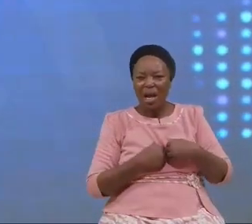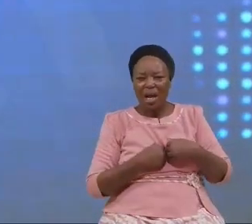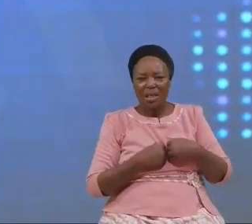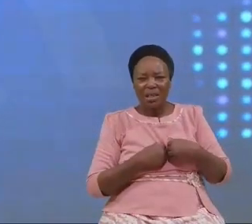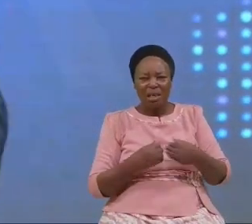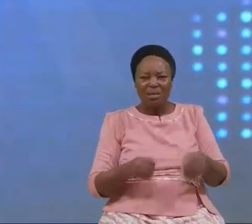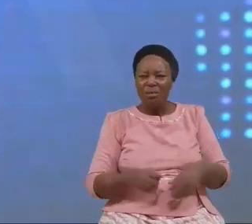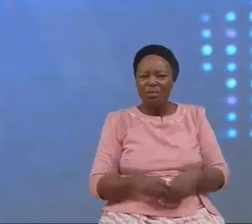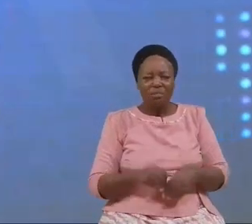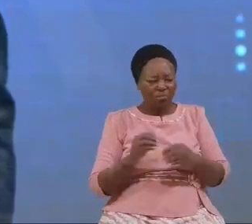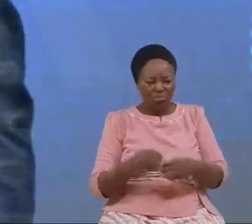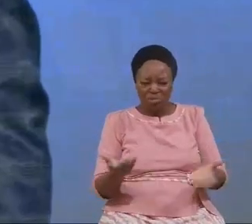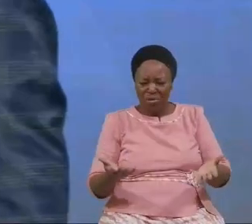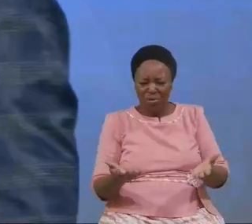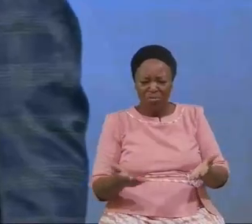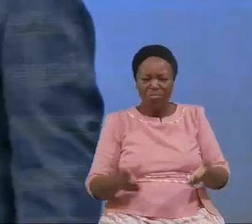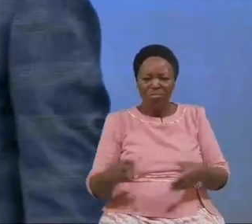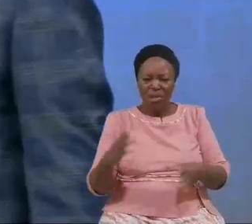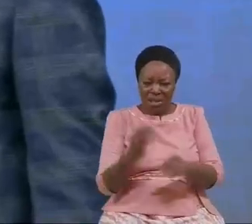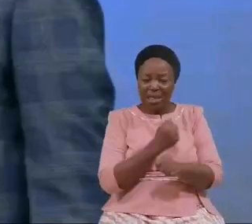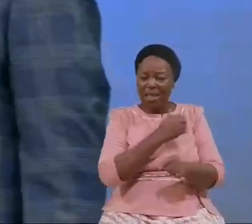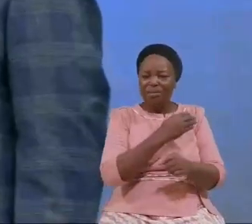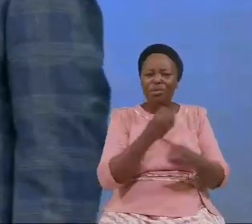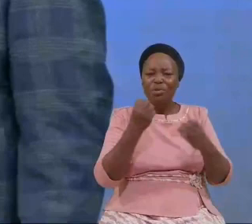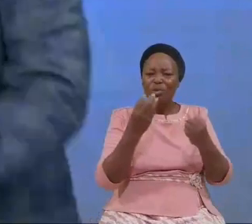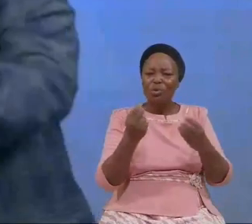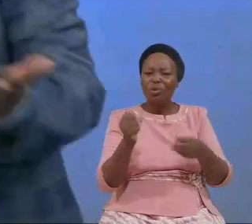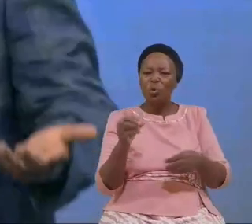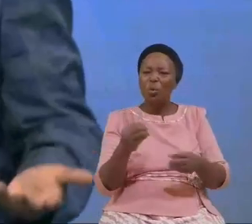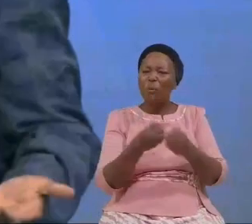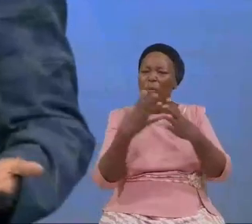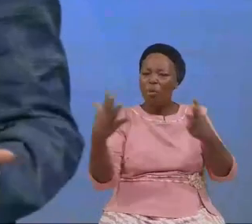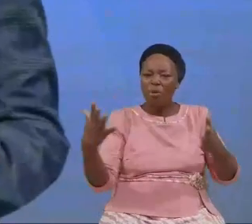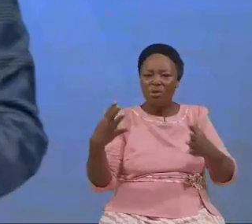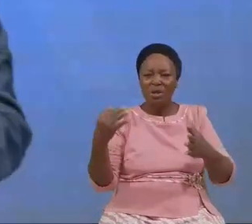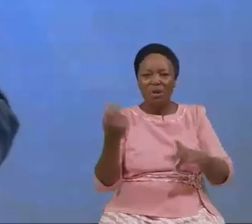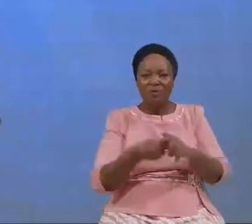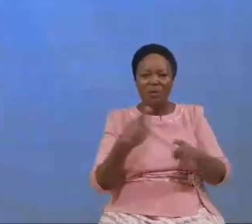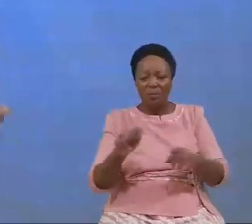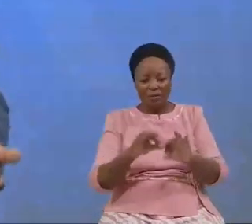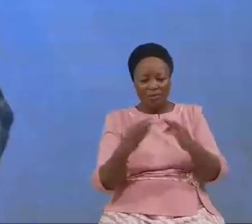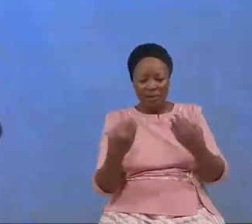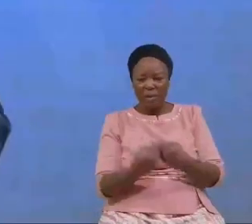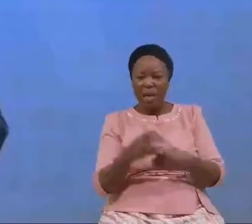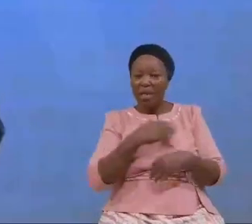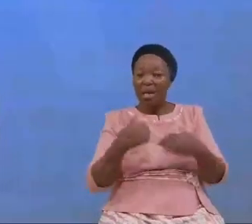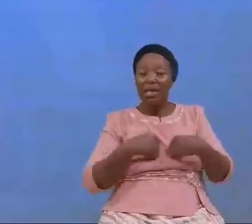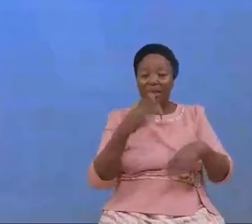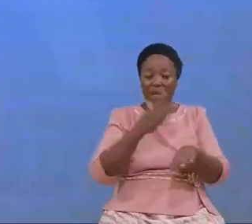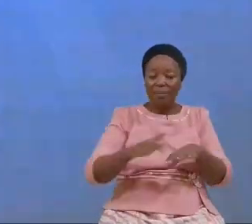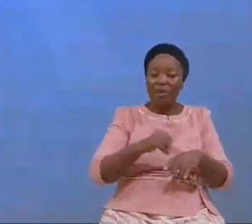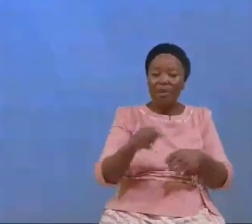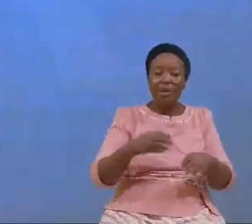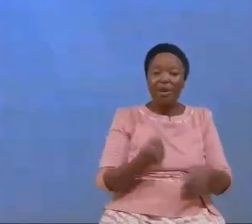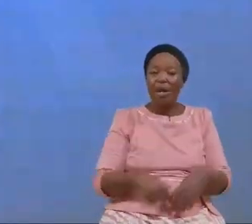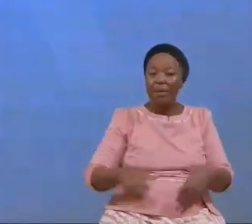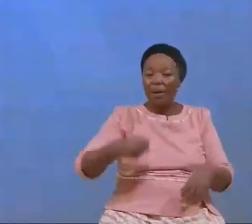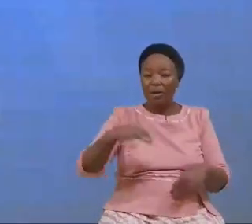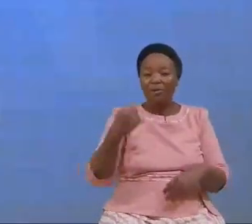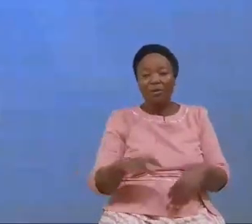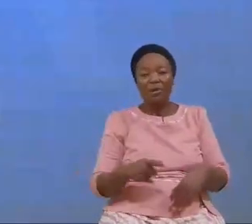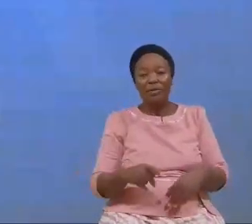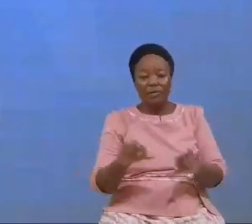a vraiment ruiné la famille il allait passer par là cherchant la solution mais n'a pas trouvé de solution